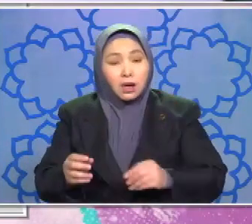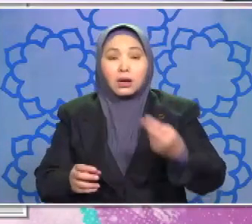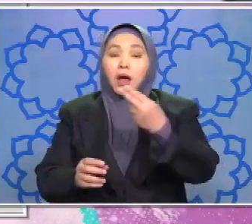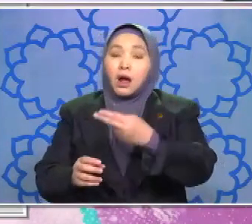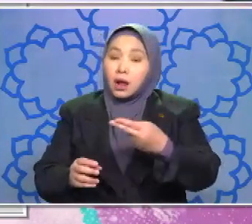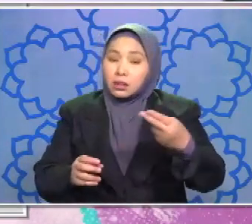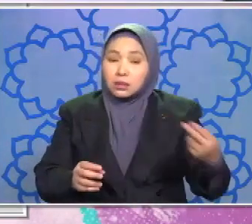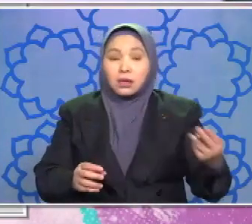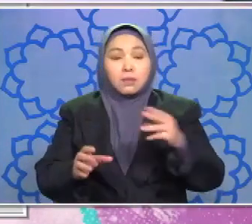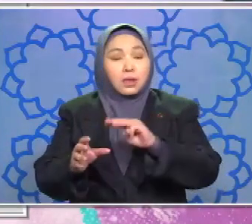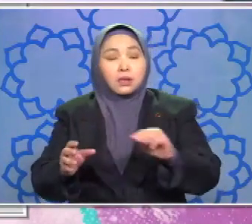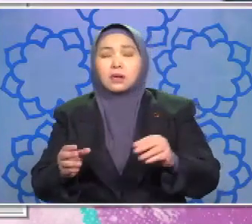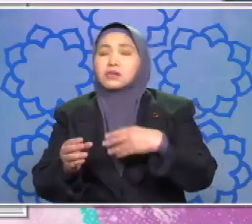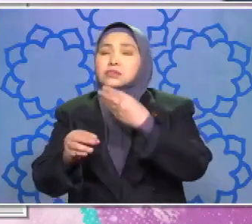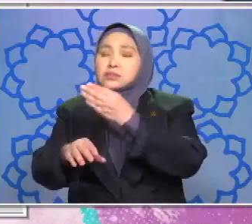تَخَوُّفٍ